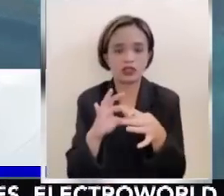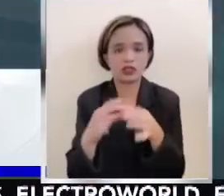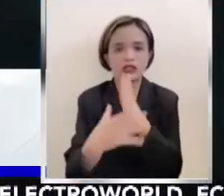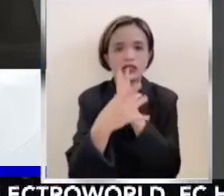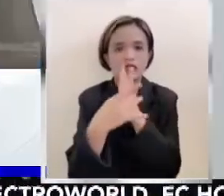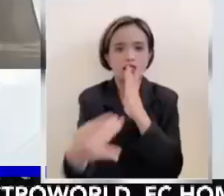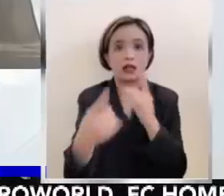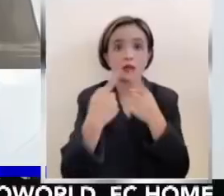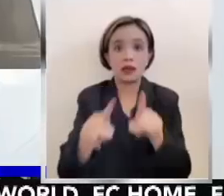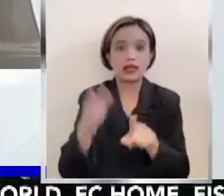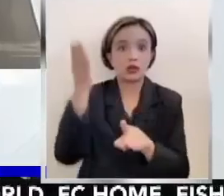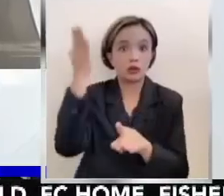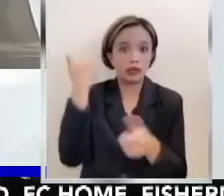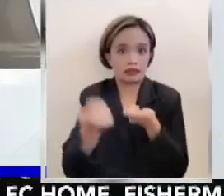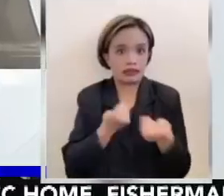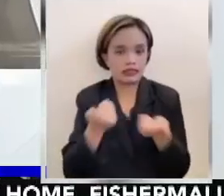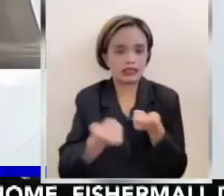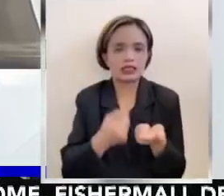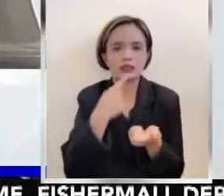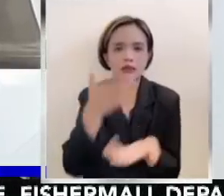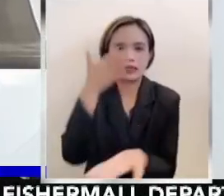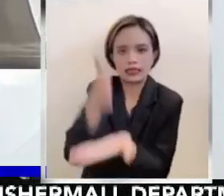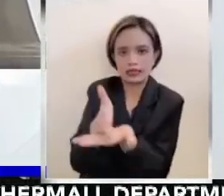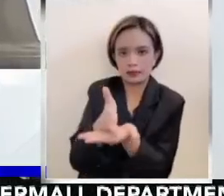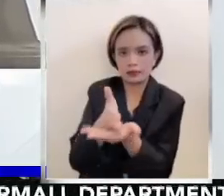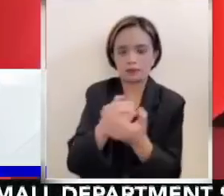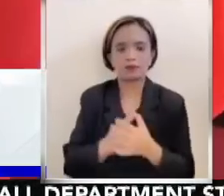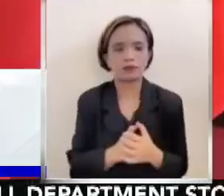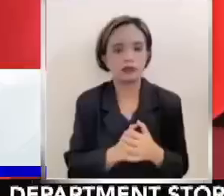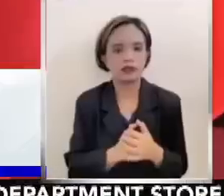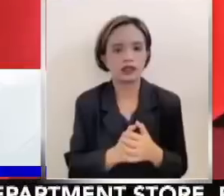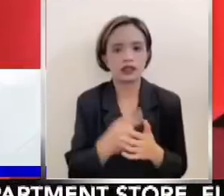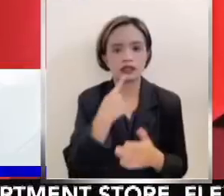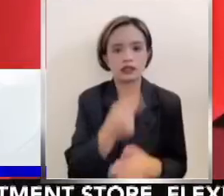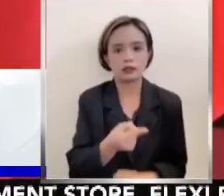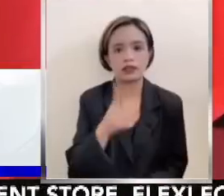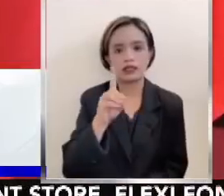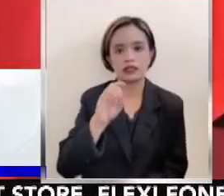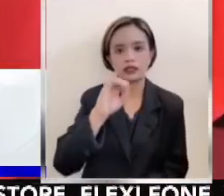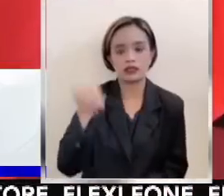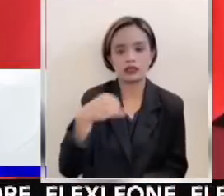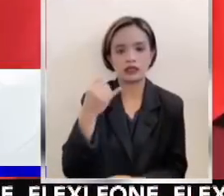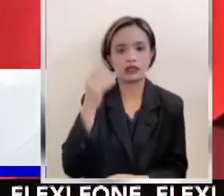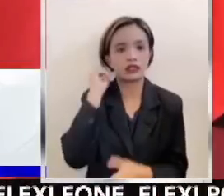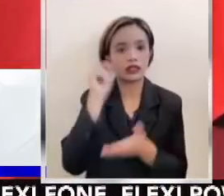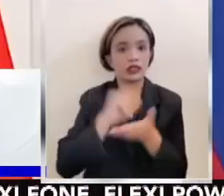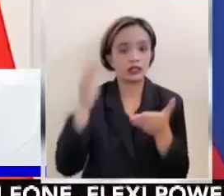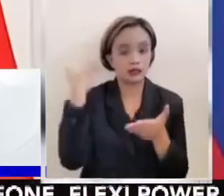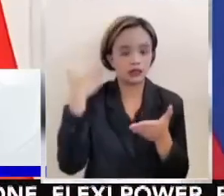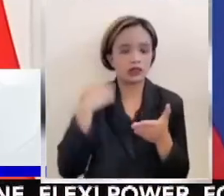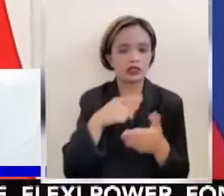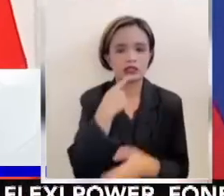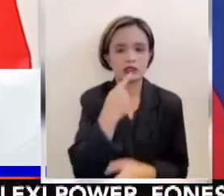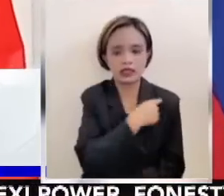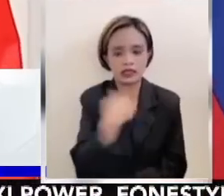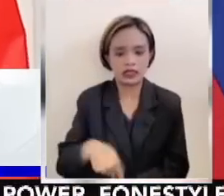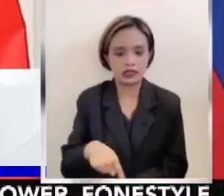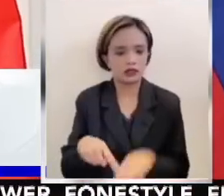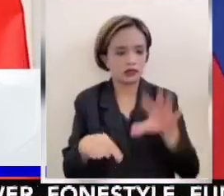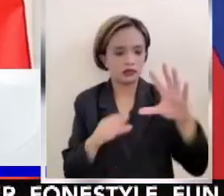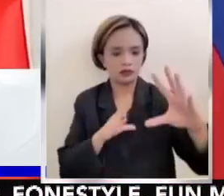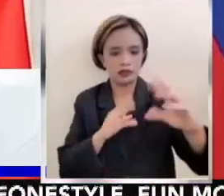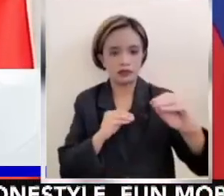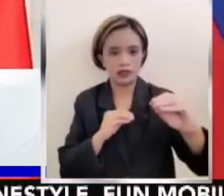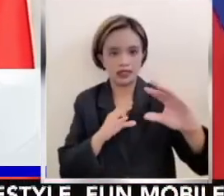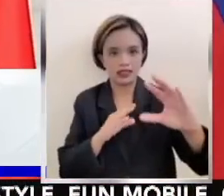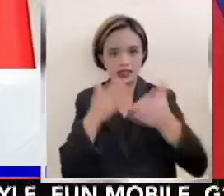administrasyon. Sabi noon ni DFA Secretary Enrique Manalo, humirit daw kasi ang China na 50-50 ang hatian sa oil at gas.